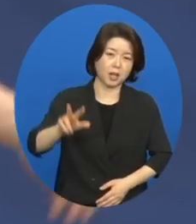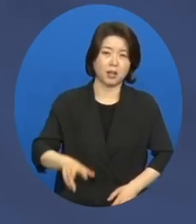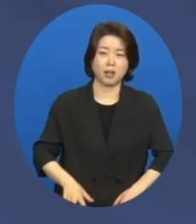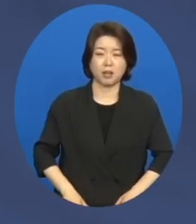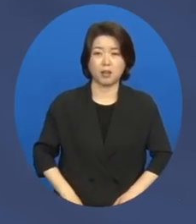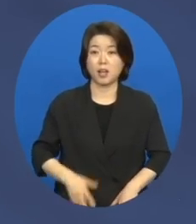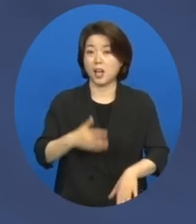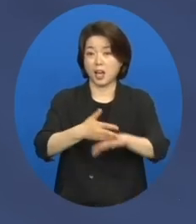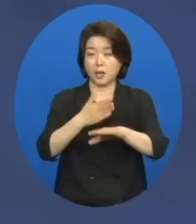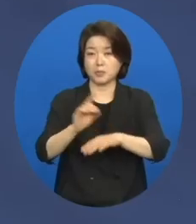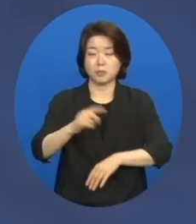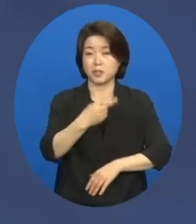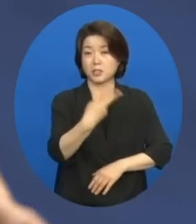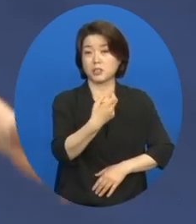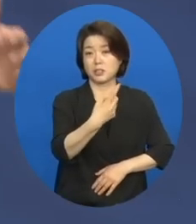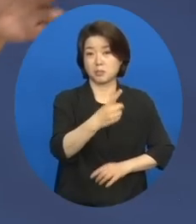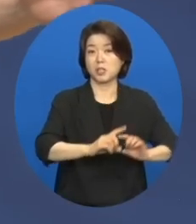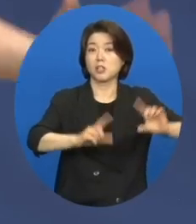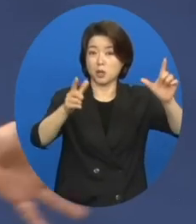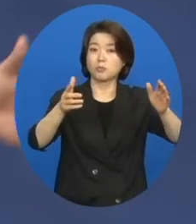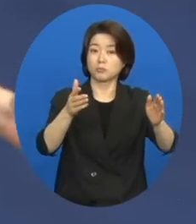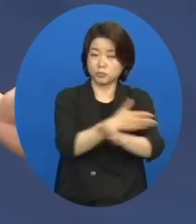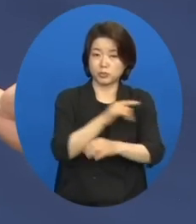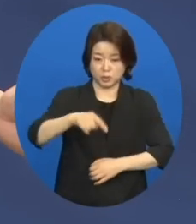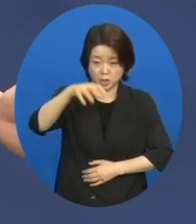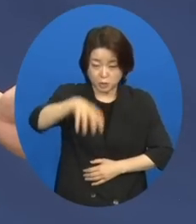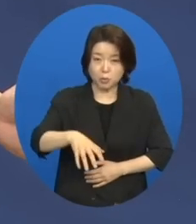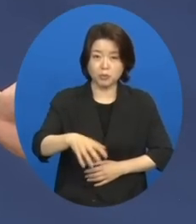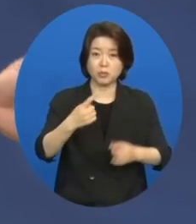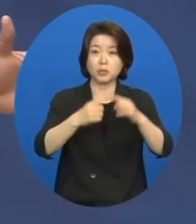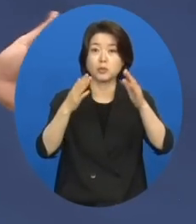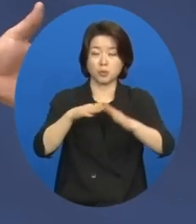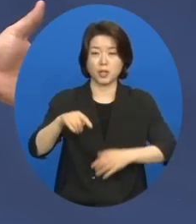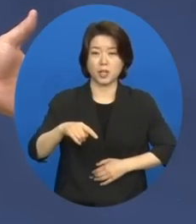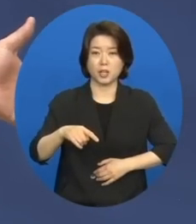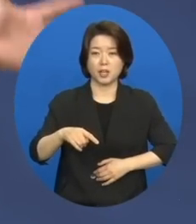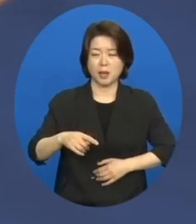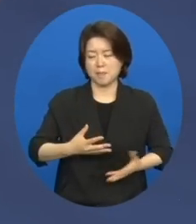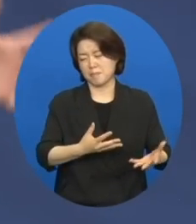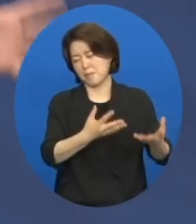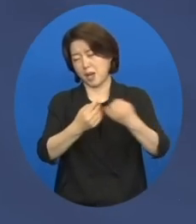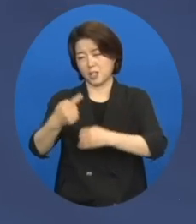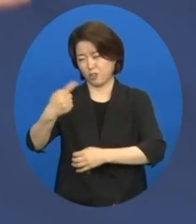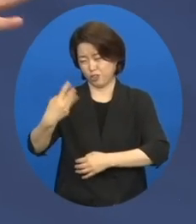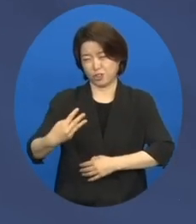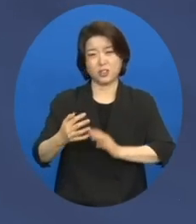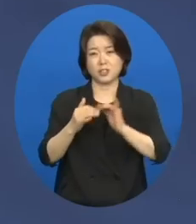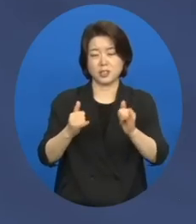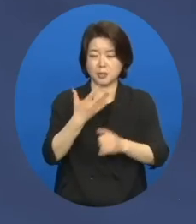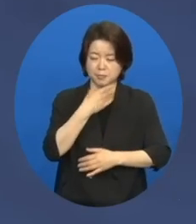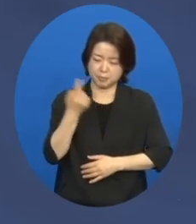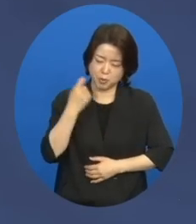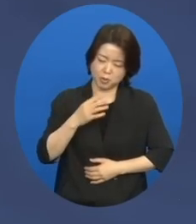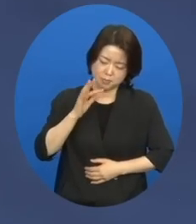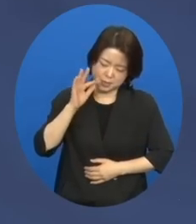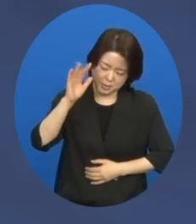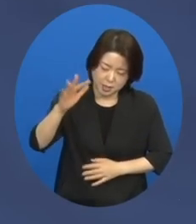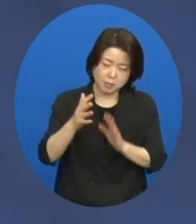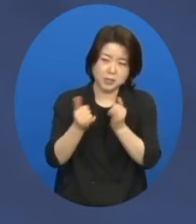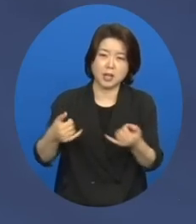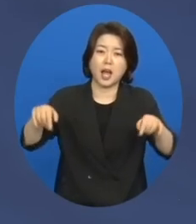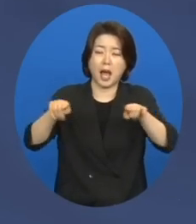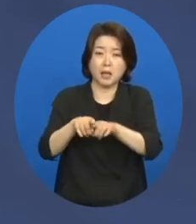감사하게도 2011년부터 우린 이곳에서 수천 명의 복음을 사모하고 하는 분들과